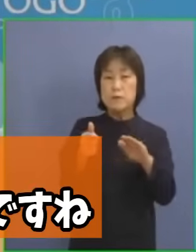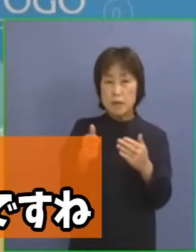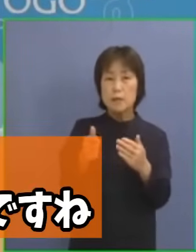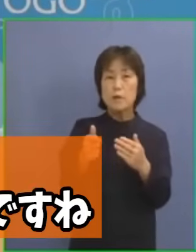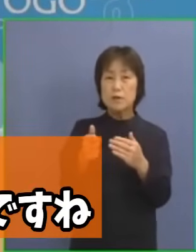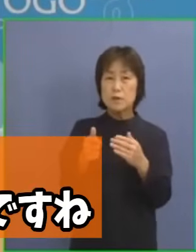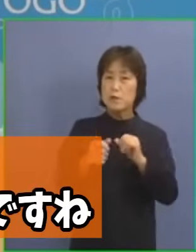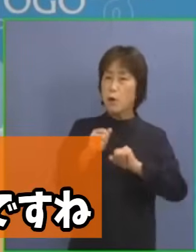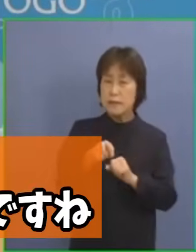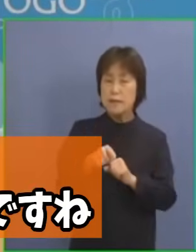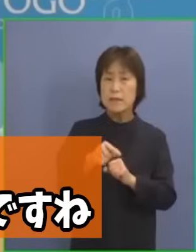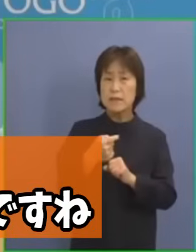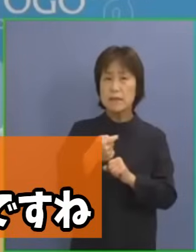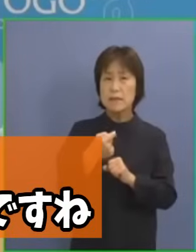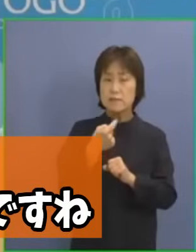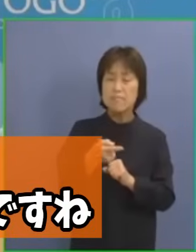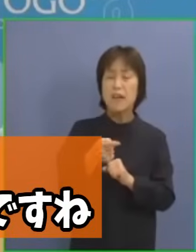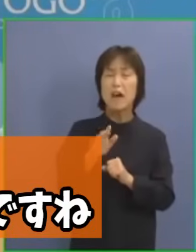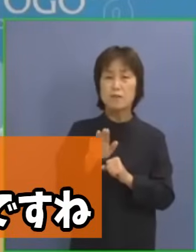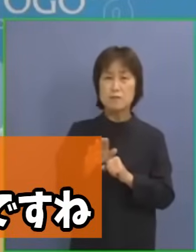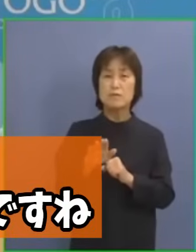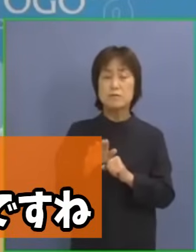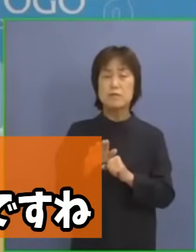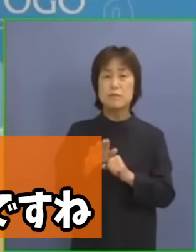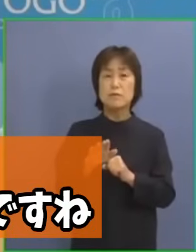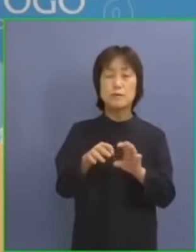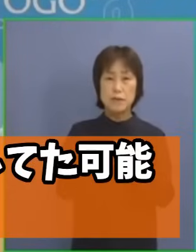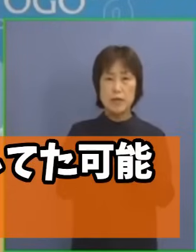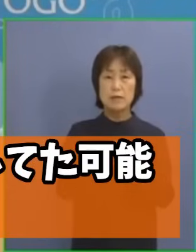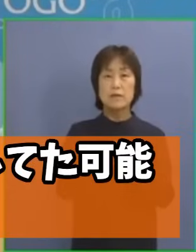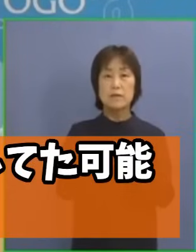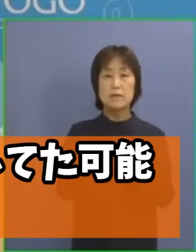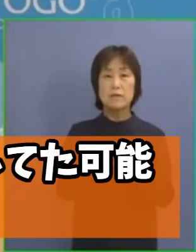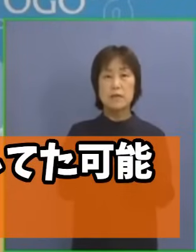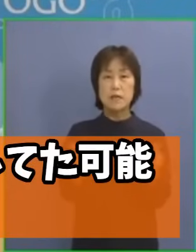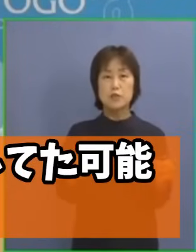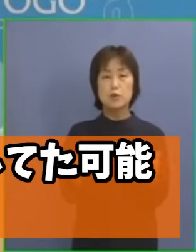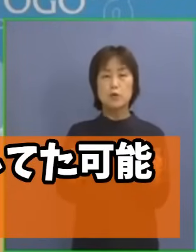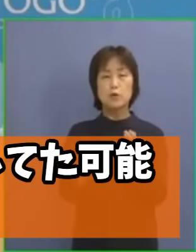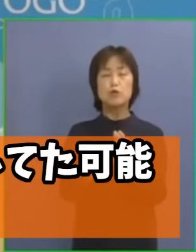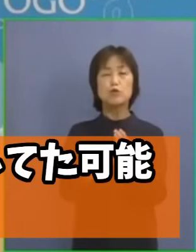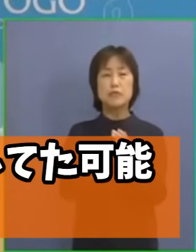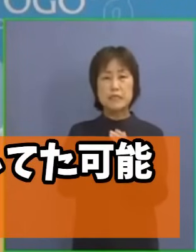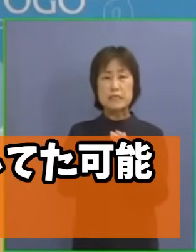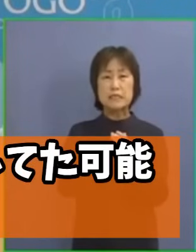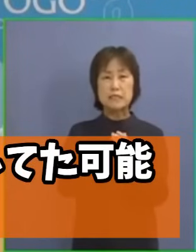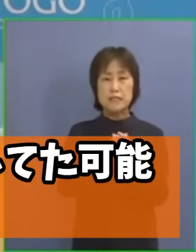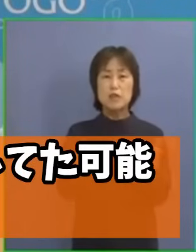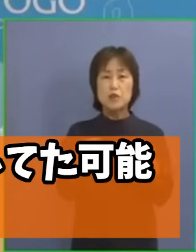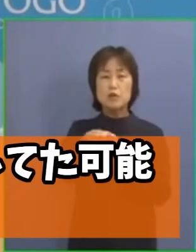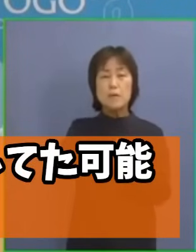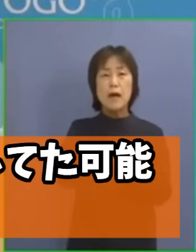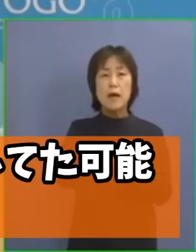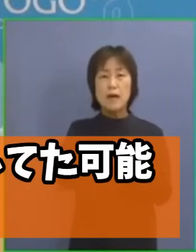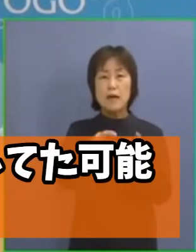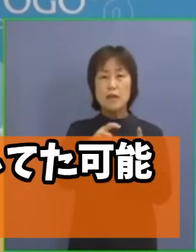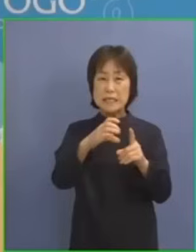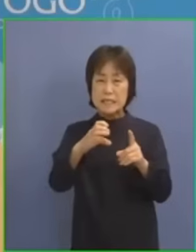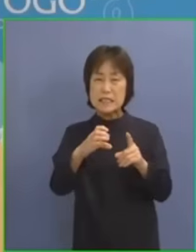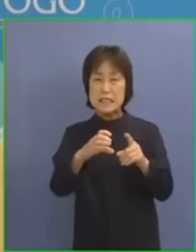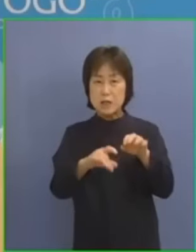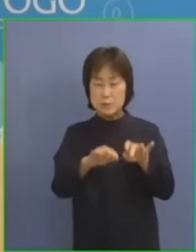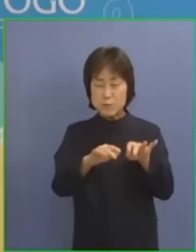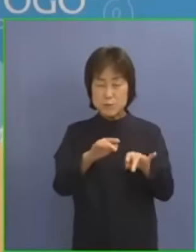内容が、まあ、多々含まれている内容の文書をですね、まあ、職務中に職場の PC を使って使用していた可能性があ